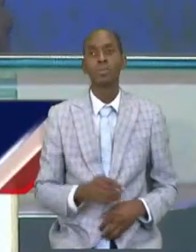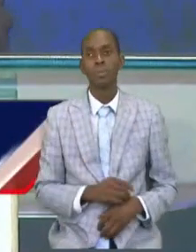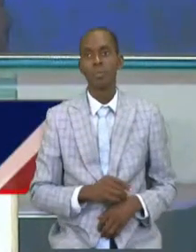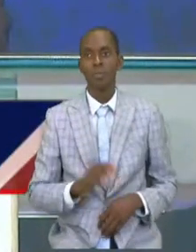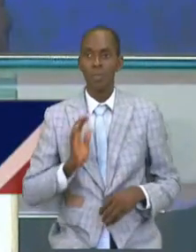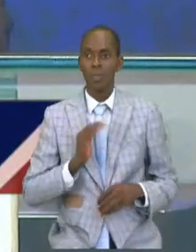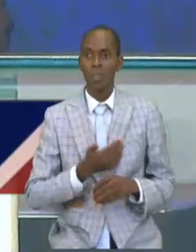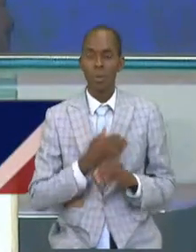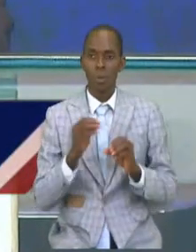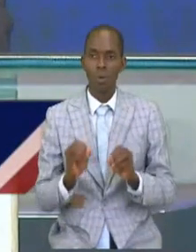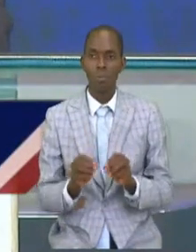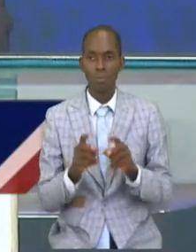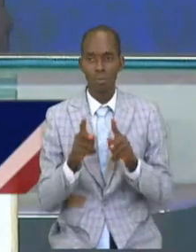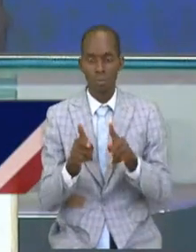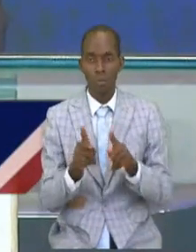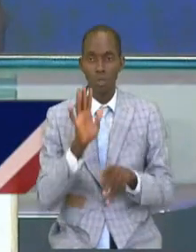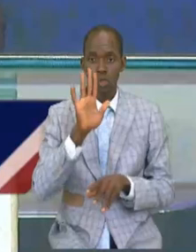transformé de Dieu.